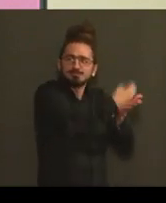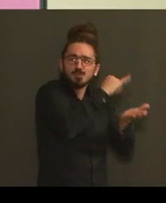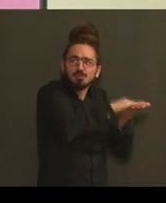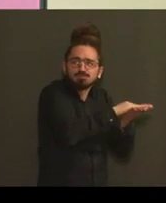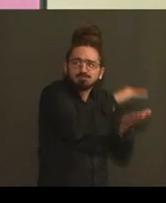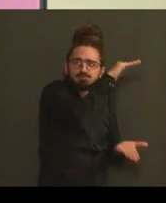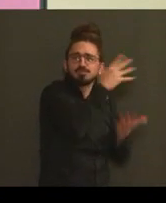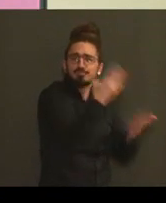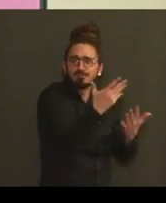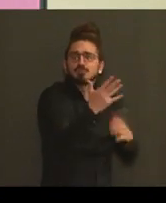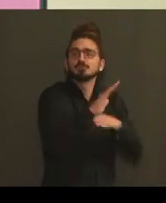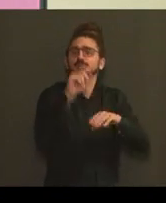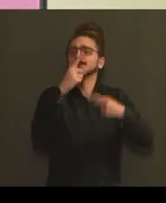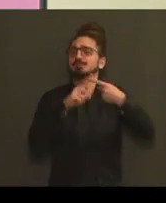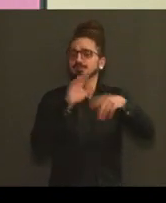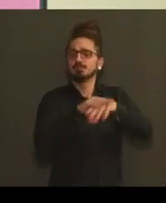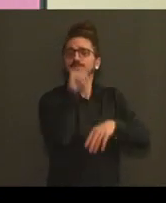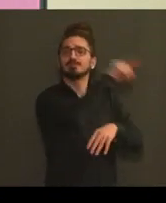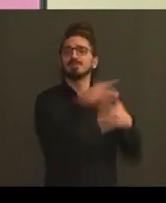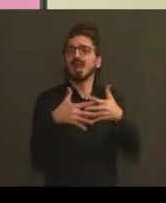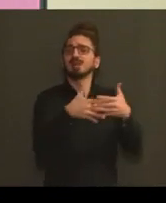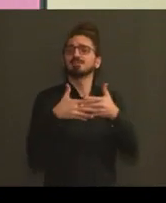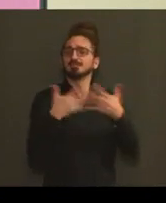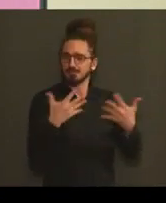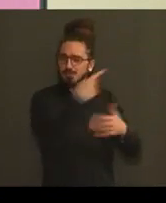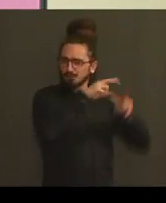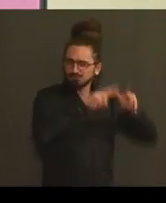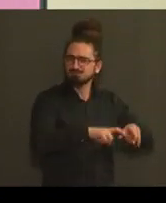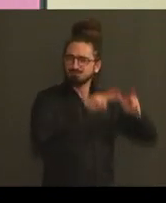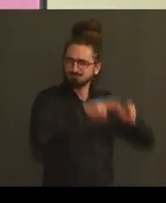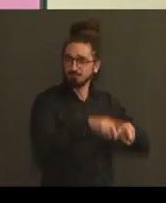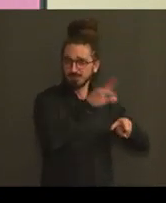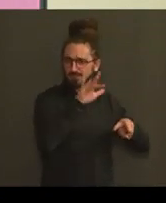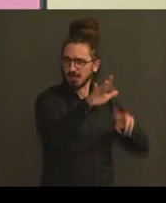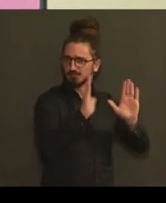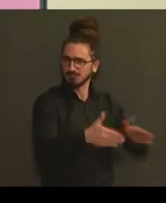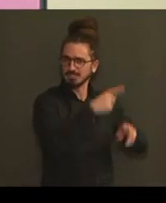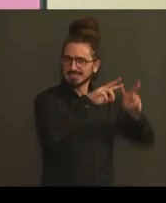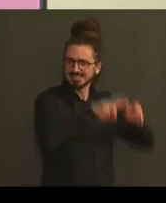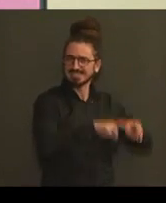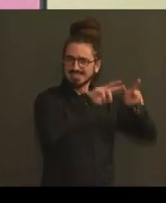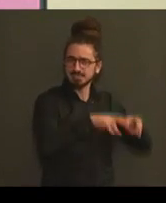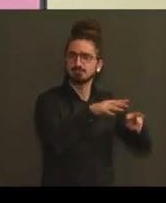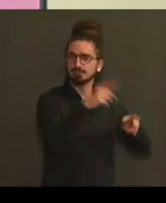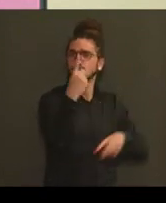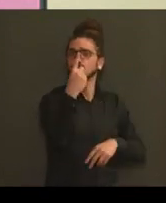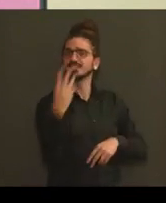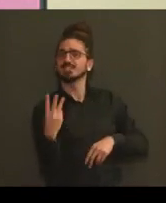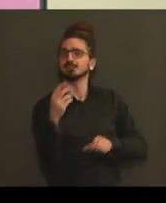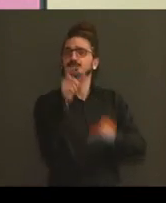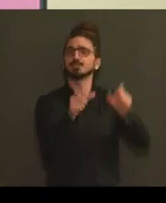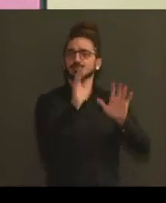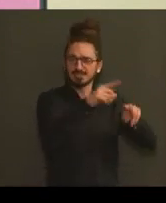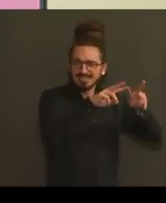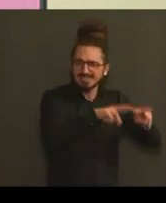qui se termine aux États-Unis où un tiers de la population de l'étude avait plus de 65 ans et aussi avec beaucoup d'impatience